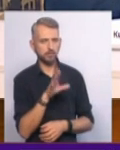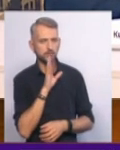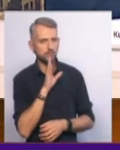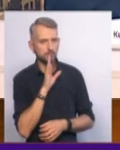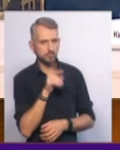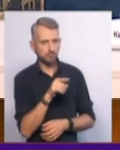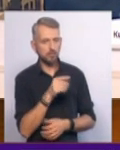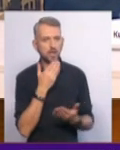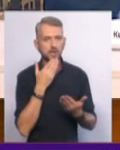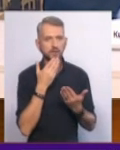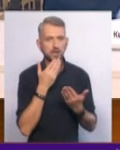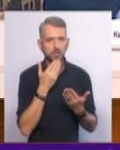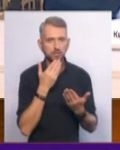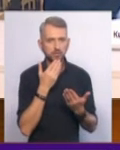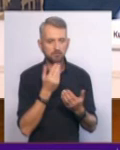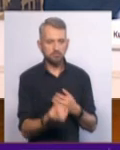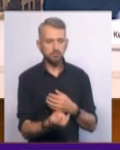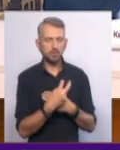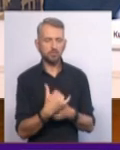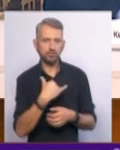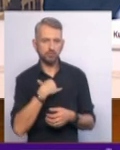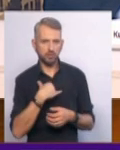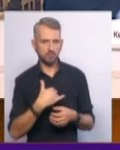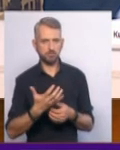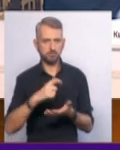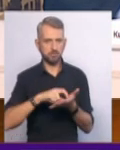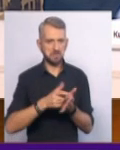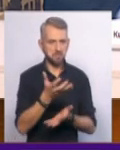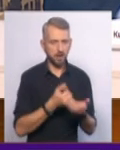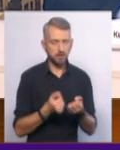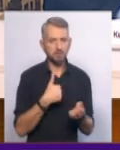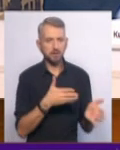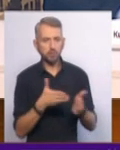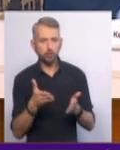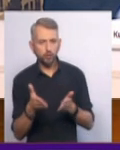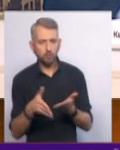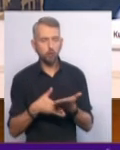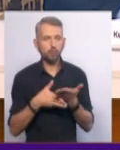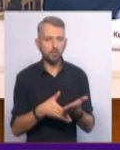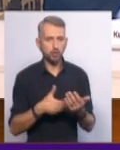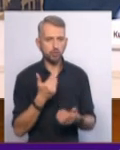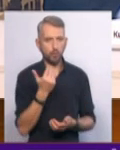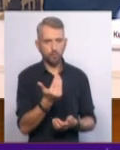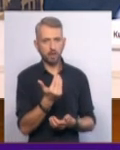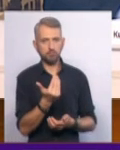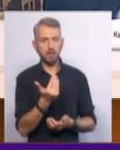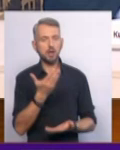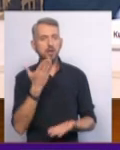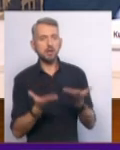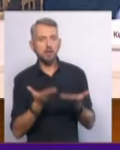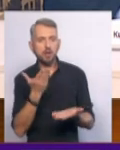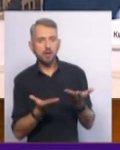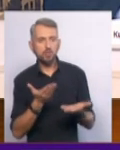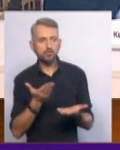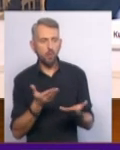жіночі, це звернутися знову ж таки до моєї громадської приймальні. Ми підготуємо і допоможемо вам. Якщо не надаються